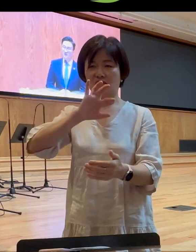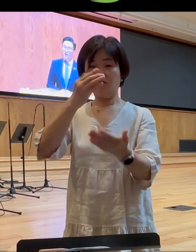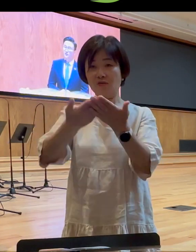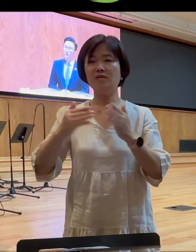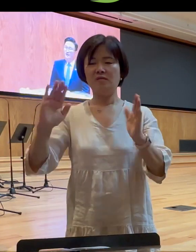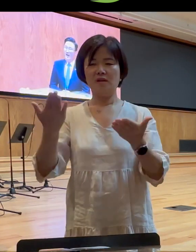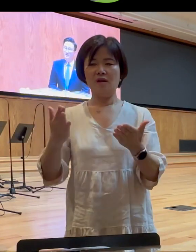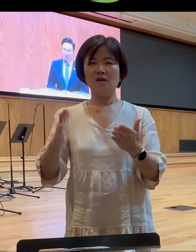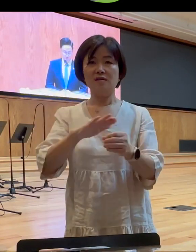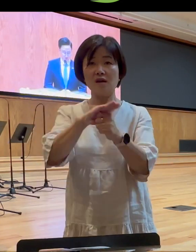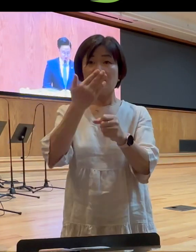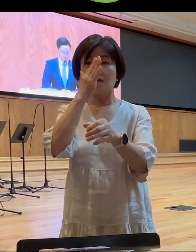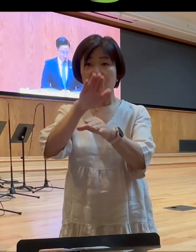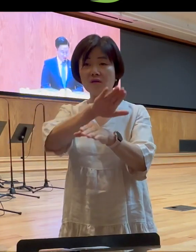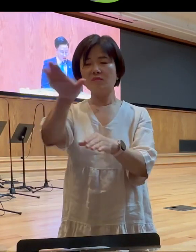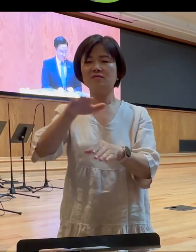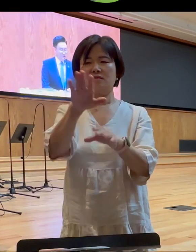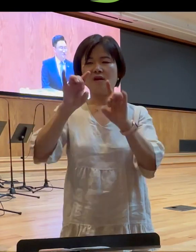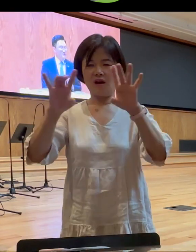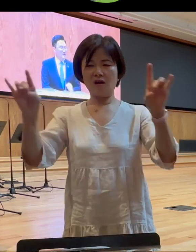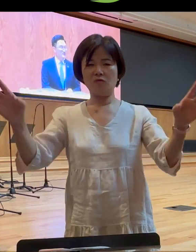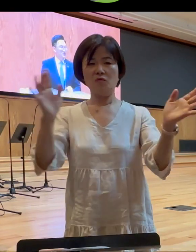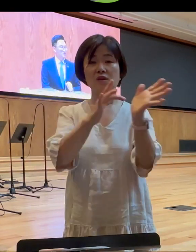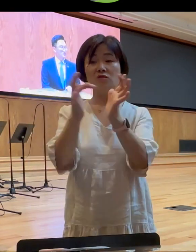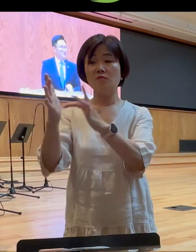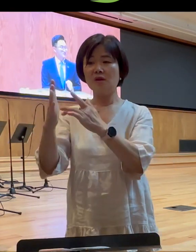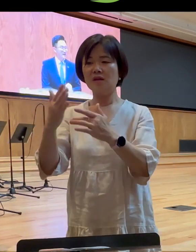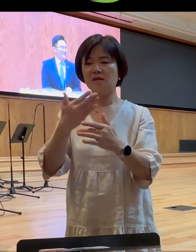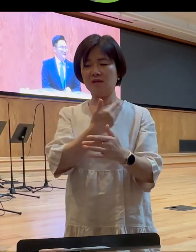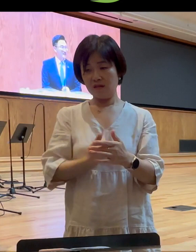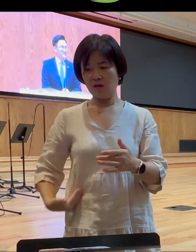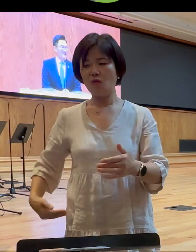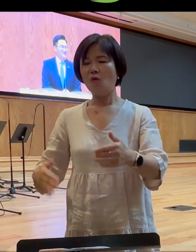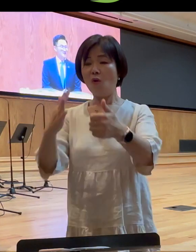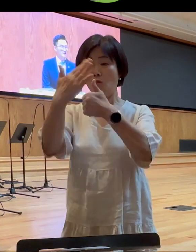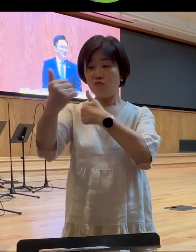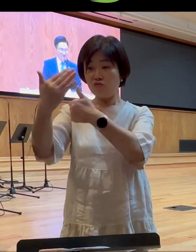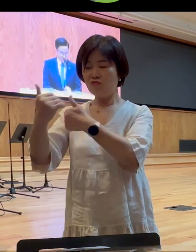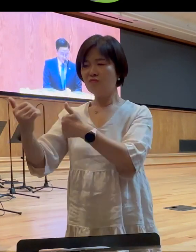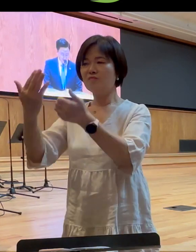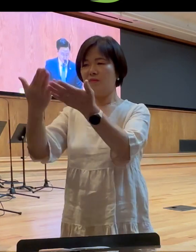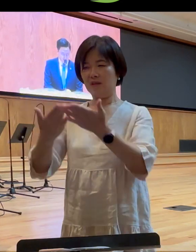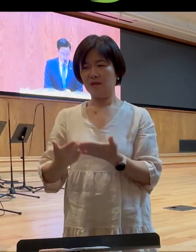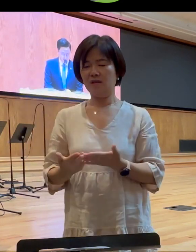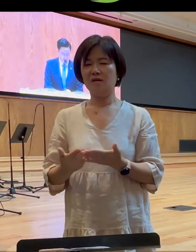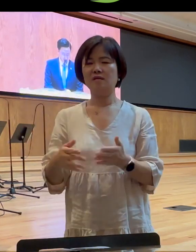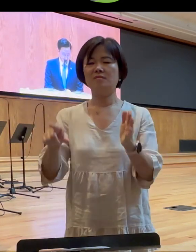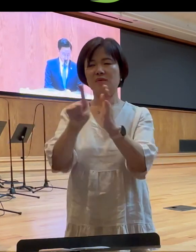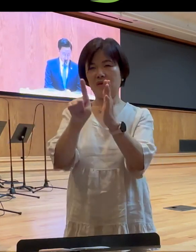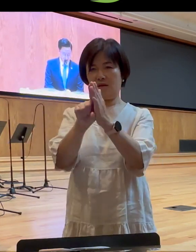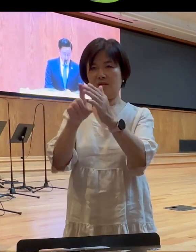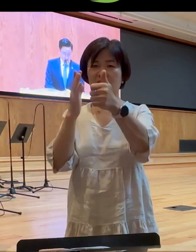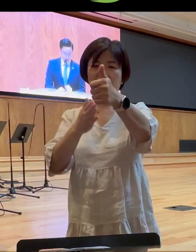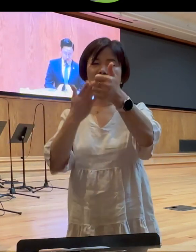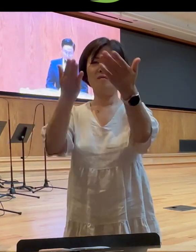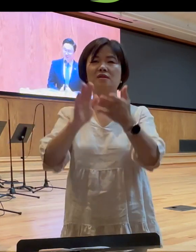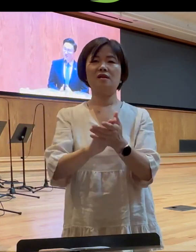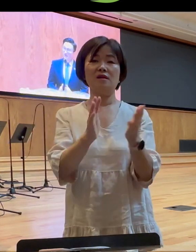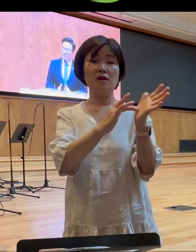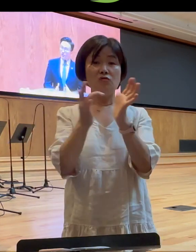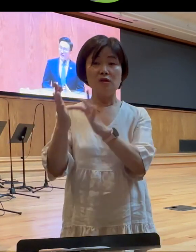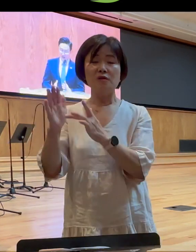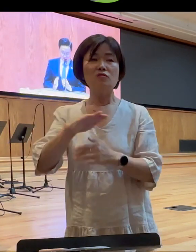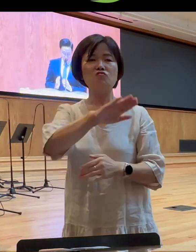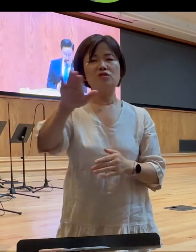사랑하는 여러분, 우리 각자도 예수님의 제자로 부르심을 받았다라는 사실을 믿으시길 바랍니다.